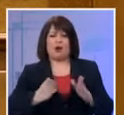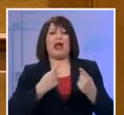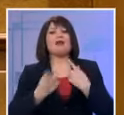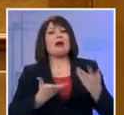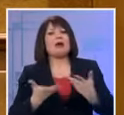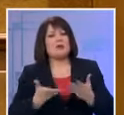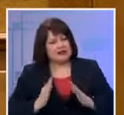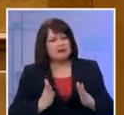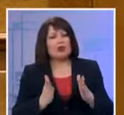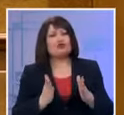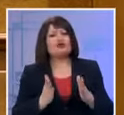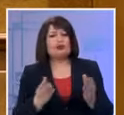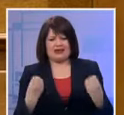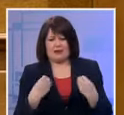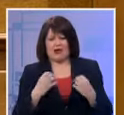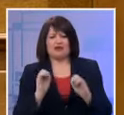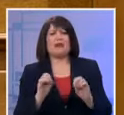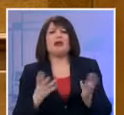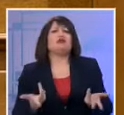διαπραγματεύσεων. Τι ενημέρωση είναι αυτή?